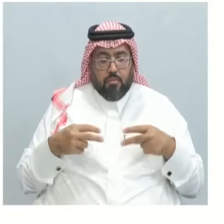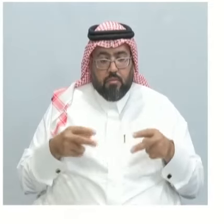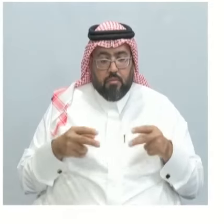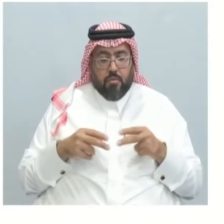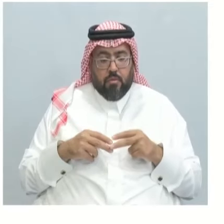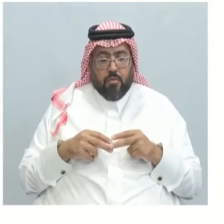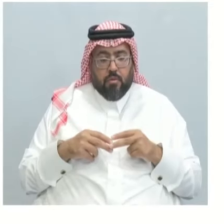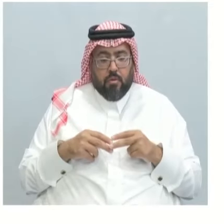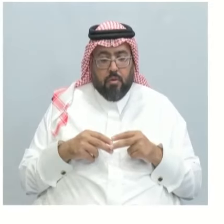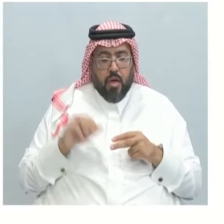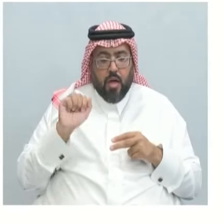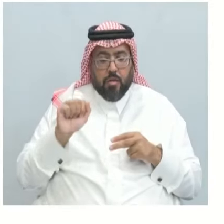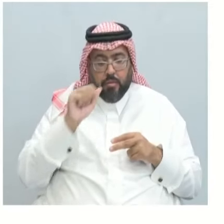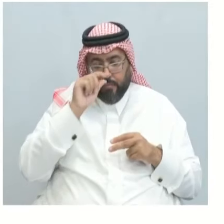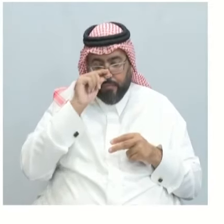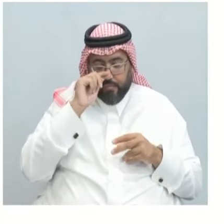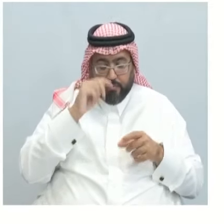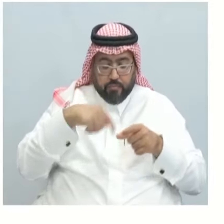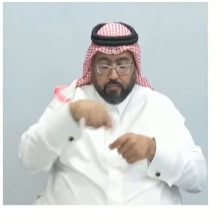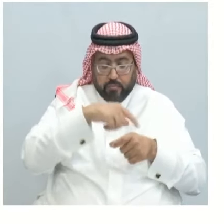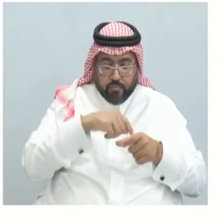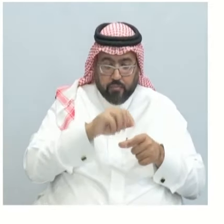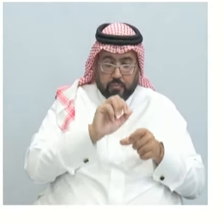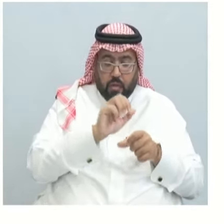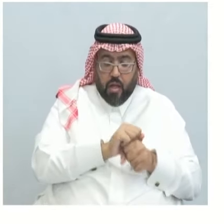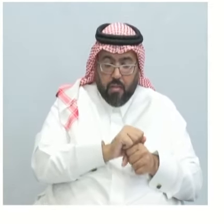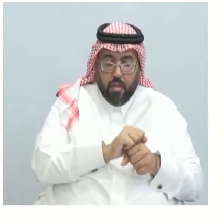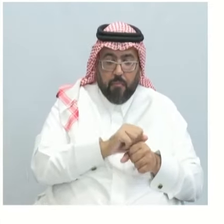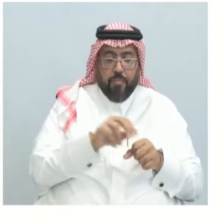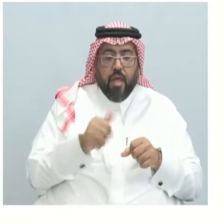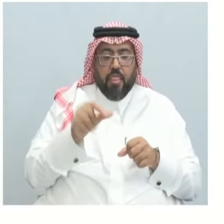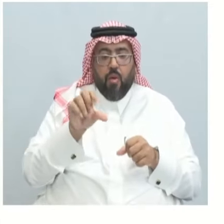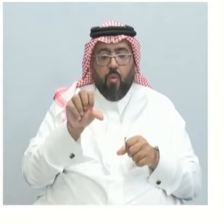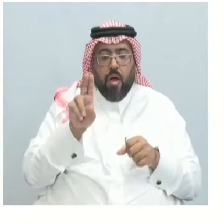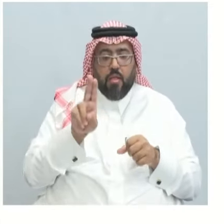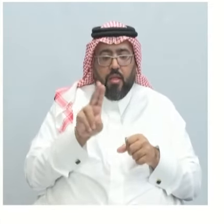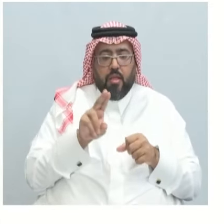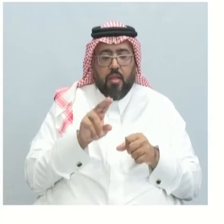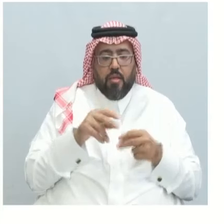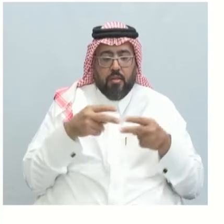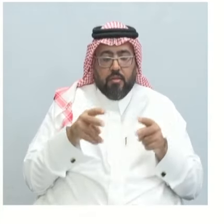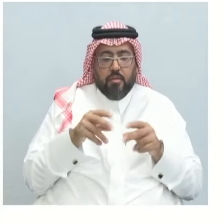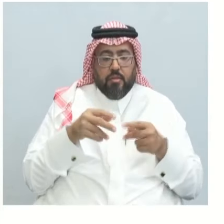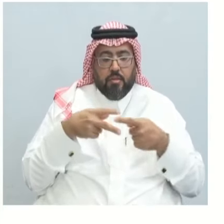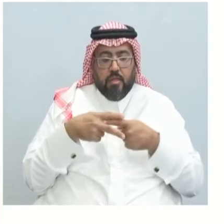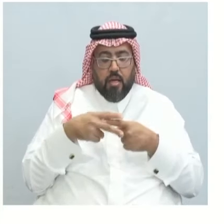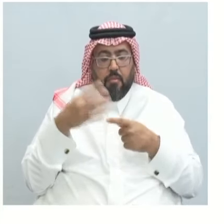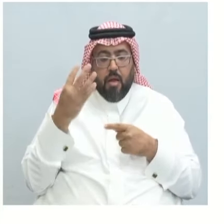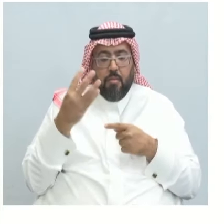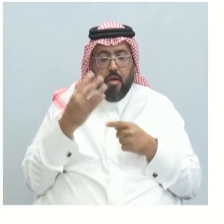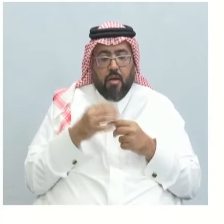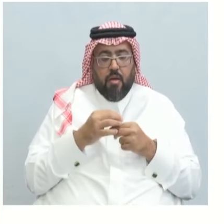وثلاثه من خصائص القرص الثابت اضغط على زر ادوات كما يشير اليه السهم رقم